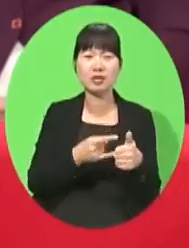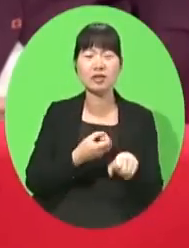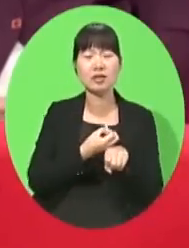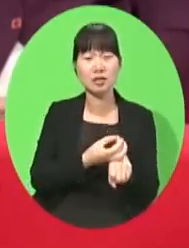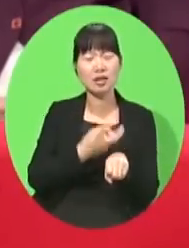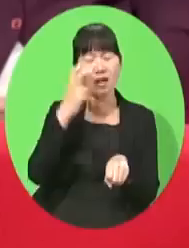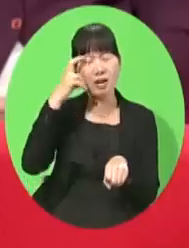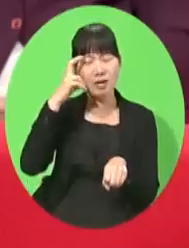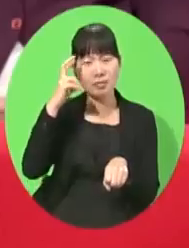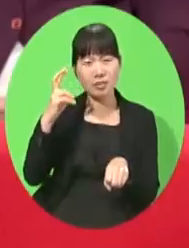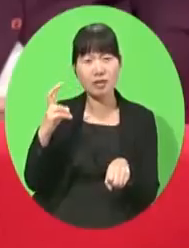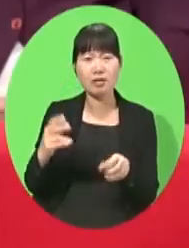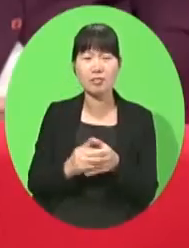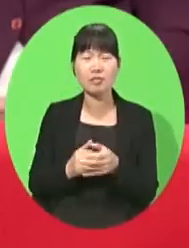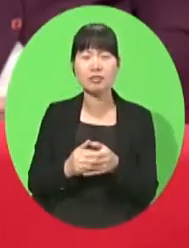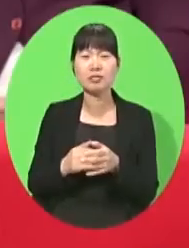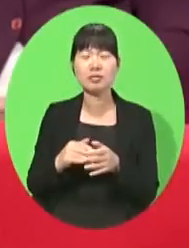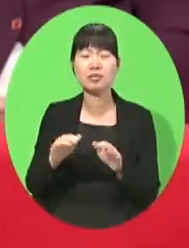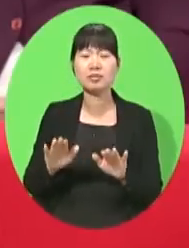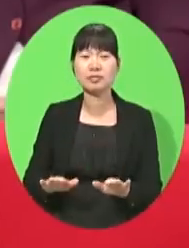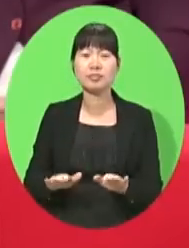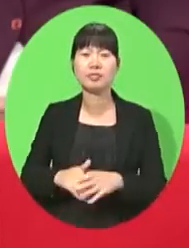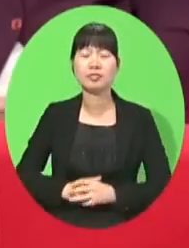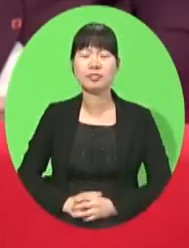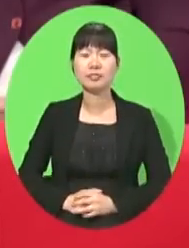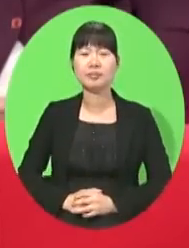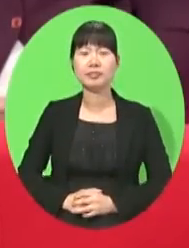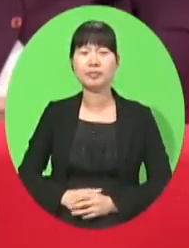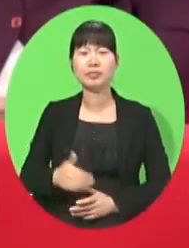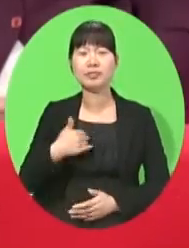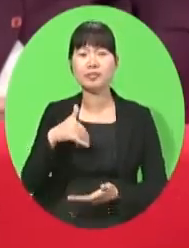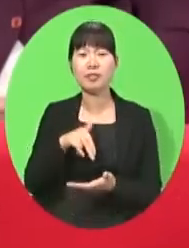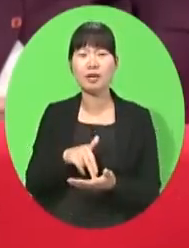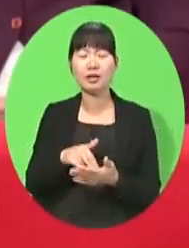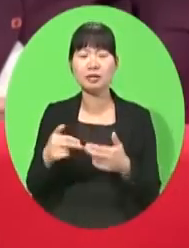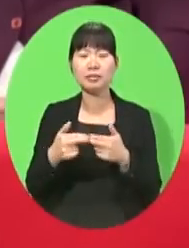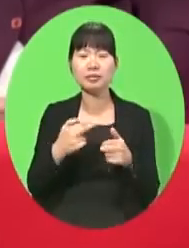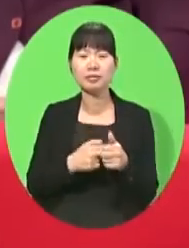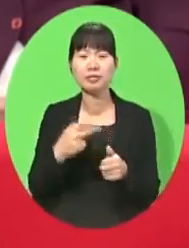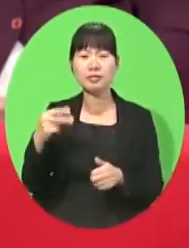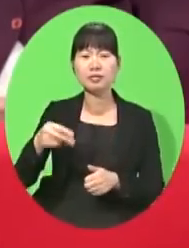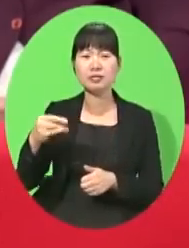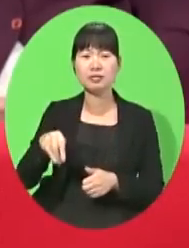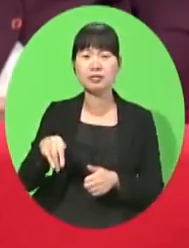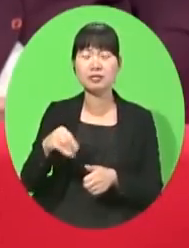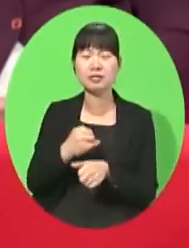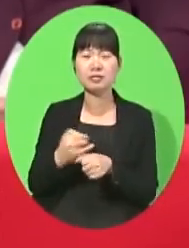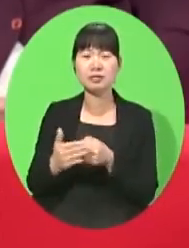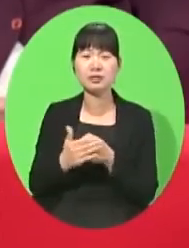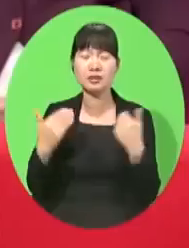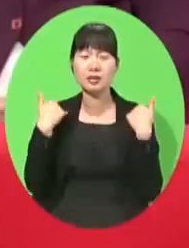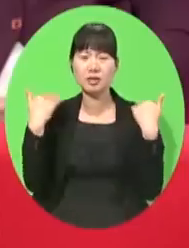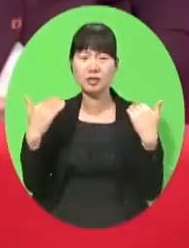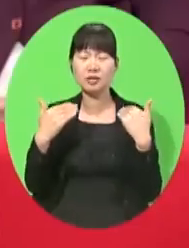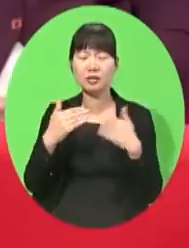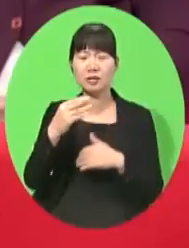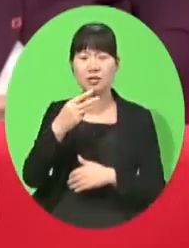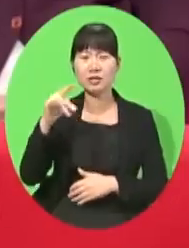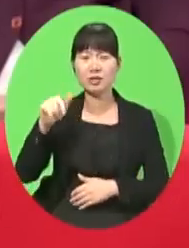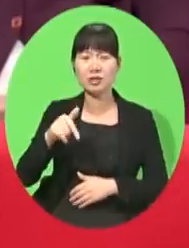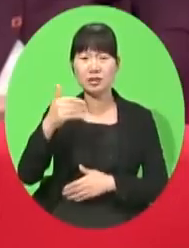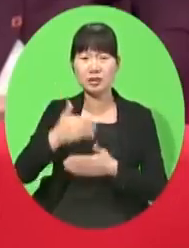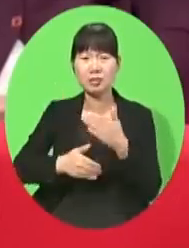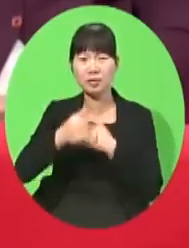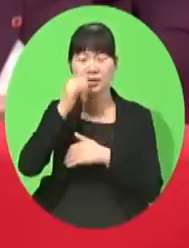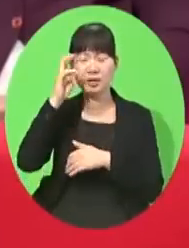같고요. 그러면서 이제, 저는 이제 의사한테 뚜렷이니까 아이가 성인이 되어도 틱이 좀 남아있을 거다.